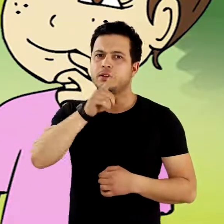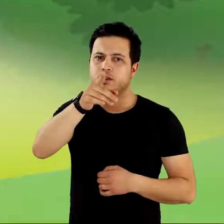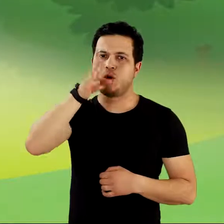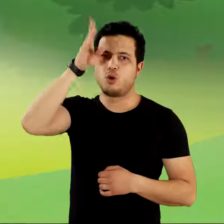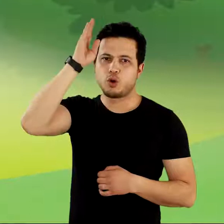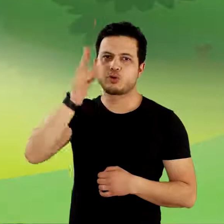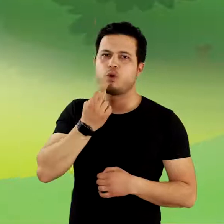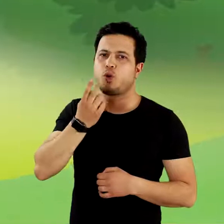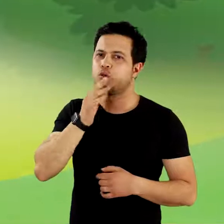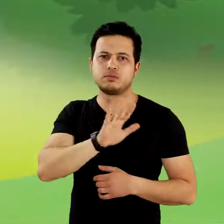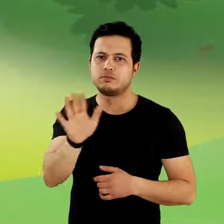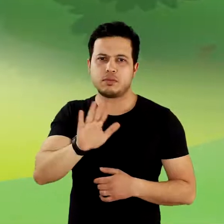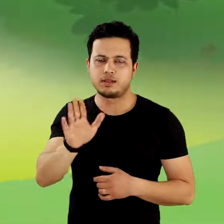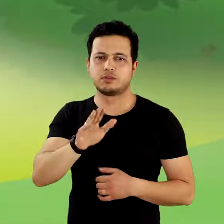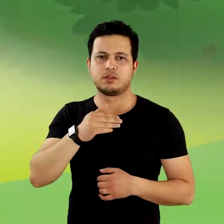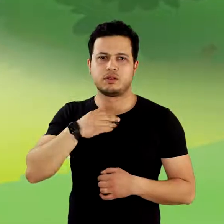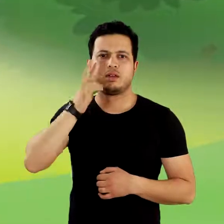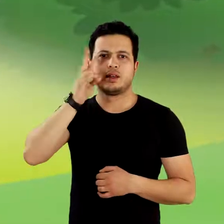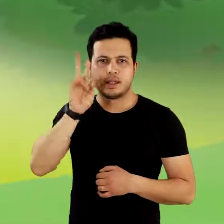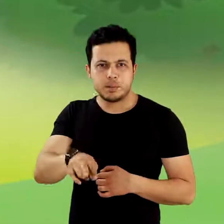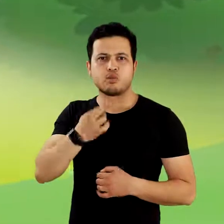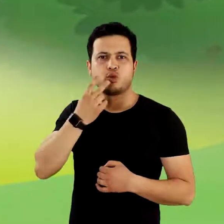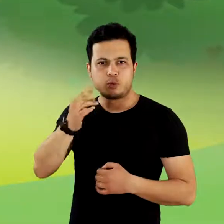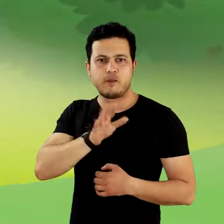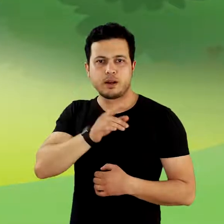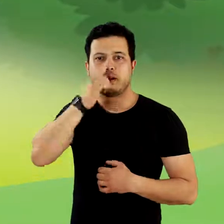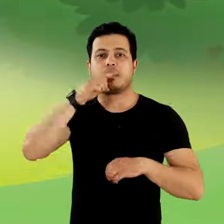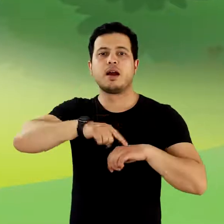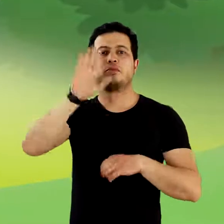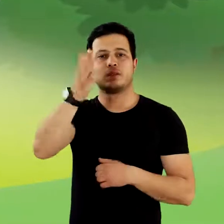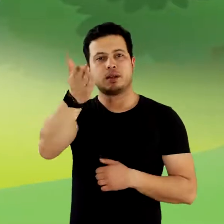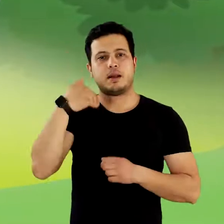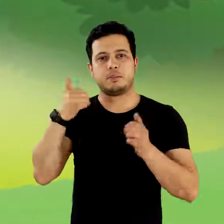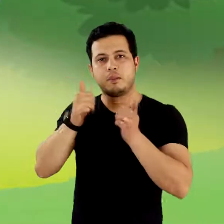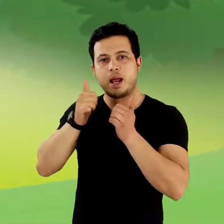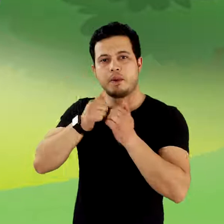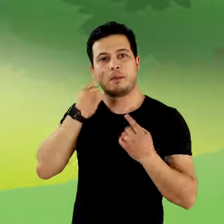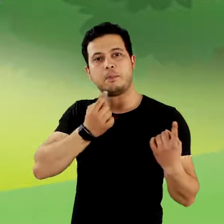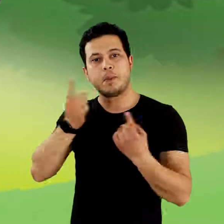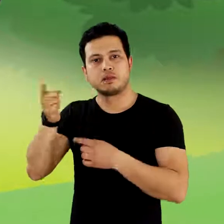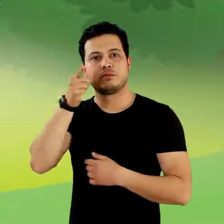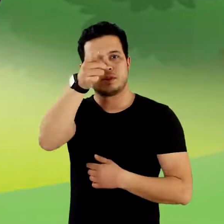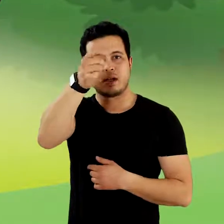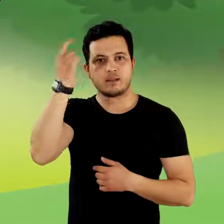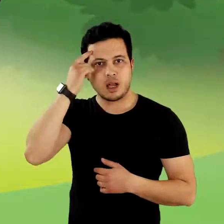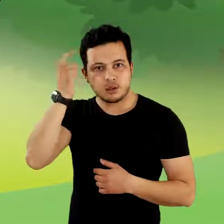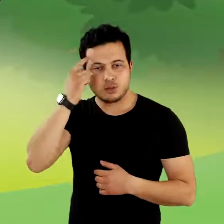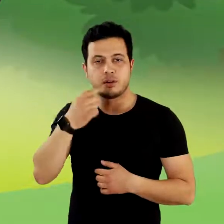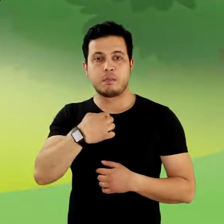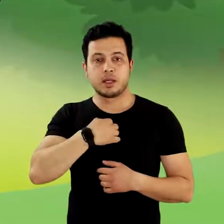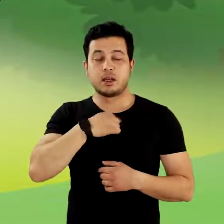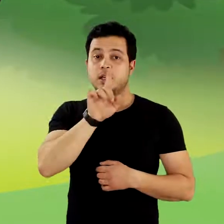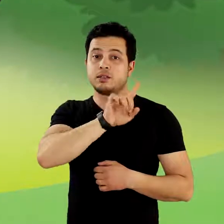mu? Vallahi de konuşuyor, billahi de konuşuyor. İnanmazsan gel de bak. Üstelik seni de tanıyor. Bana